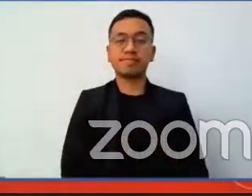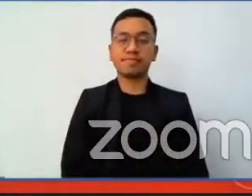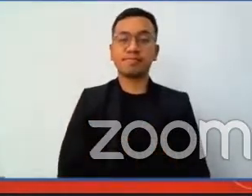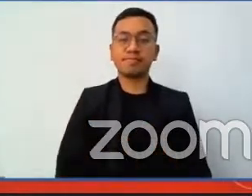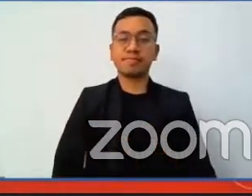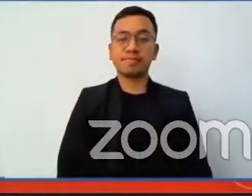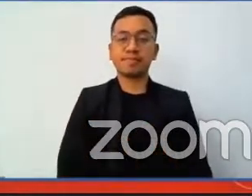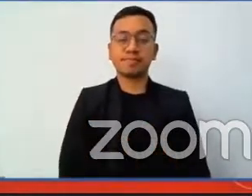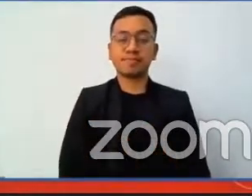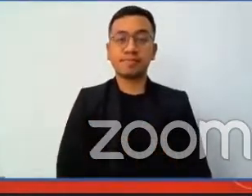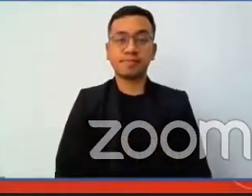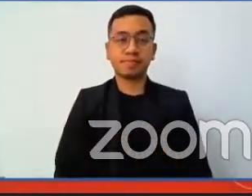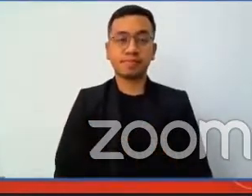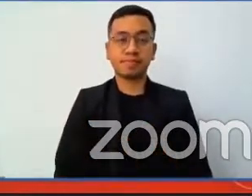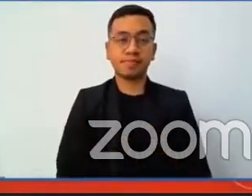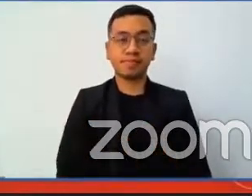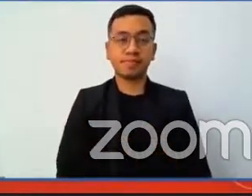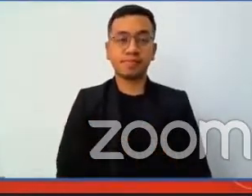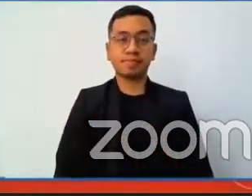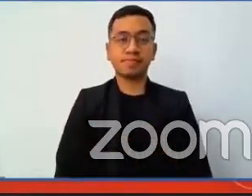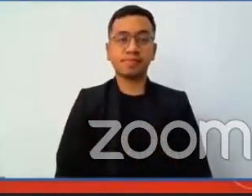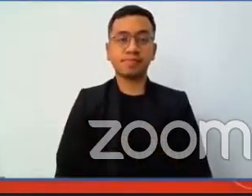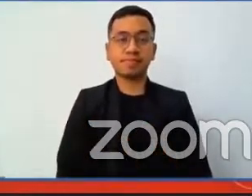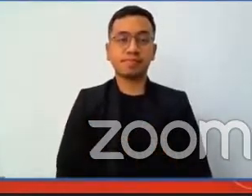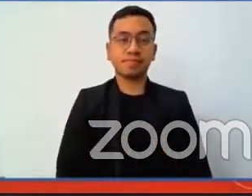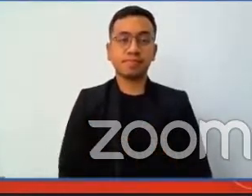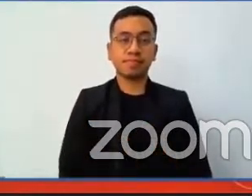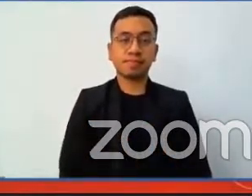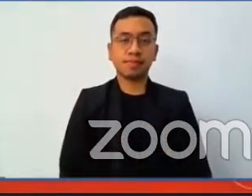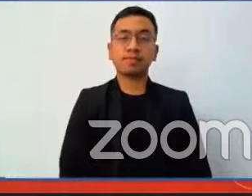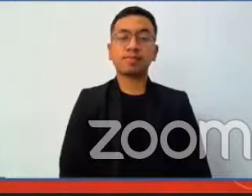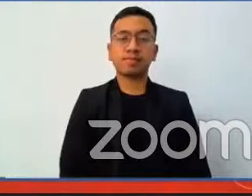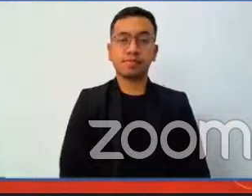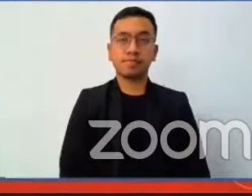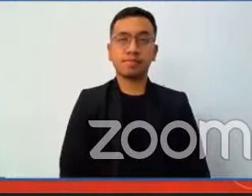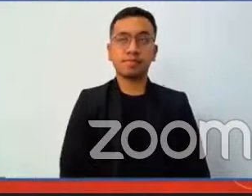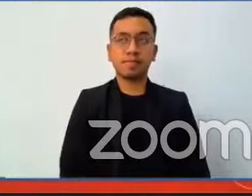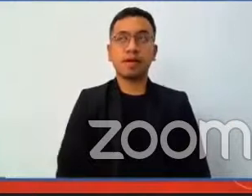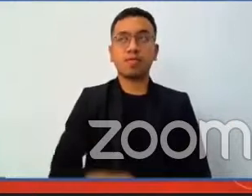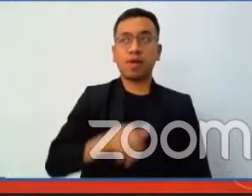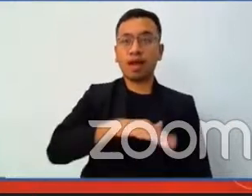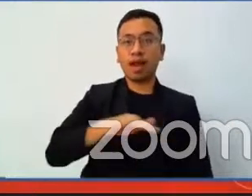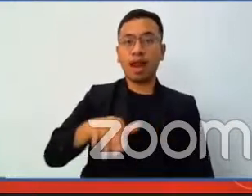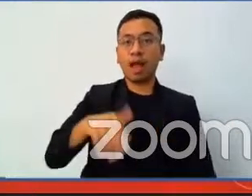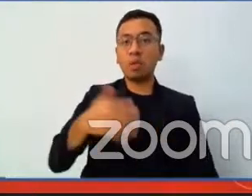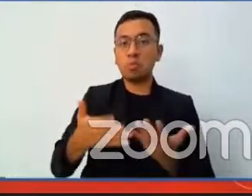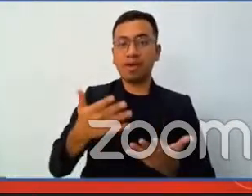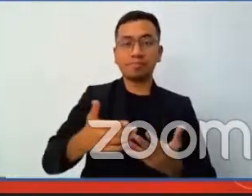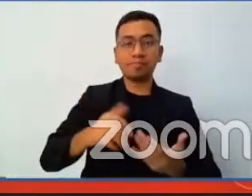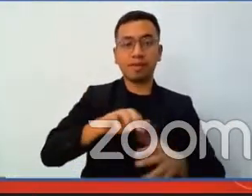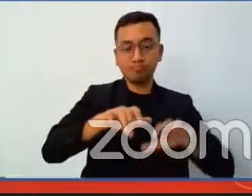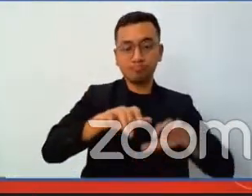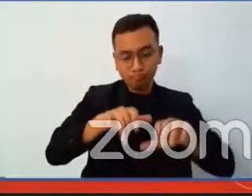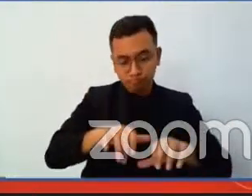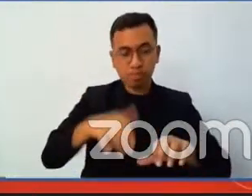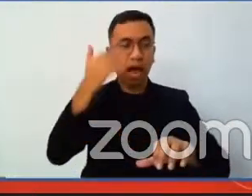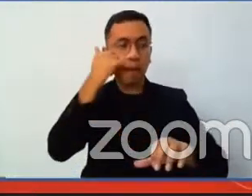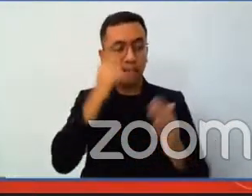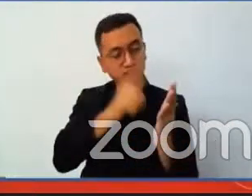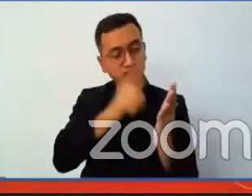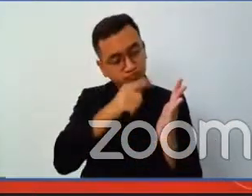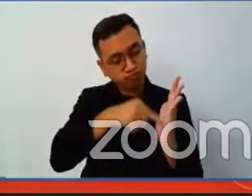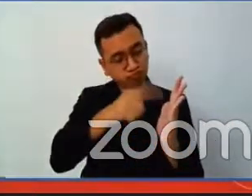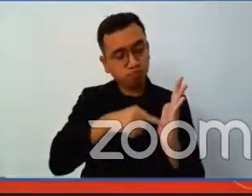saya dapatkan. ICT literasinya itu ternyata walaupun anak-anak kita sudah sering main HP atau komputer,